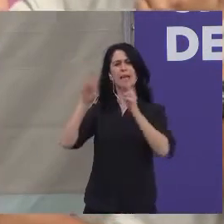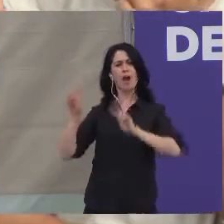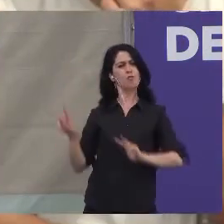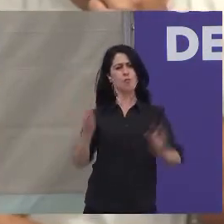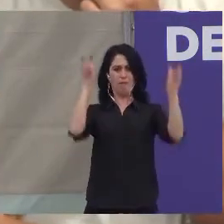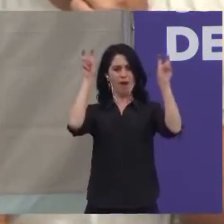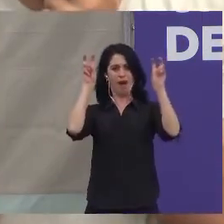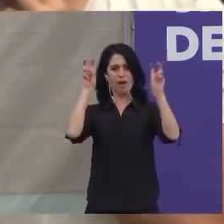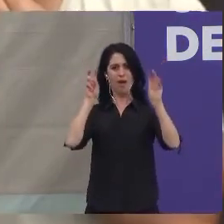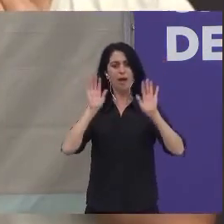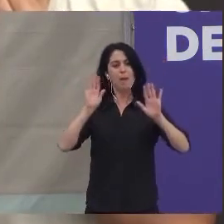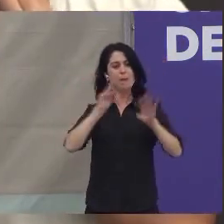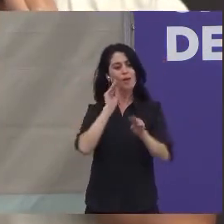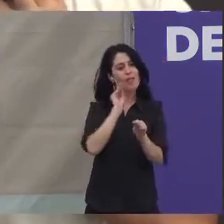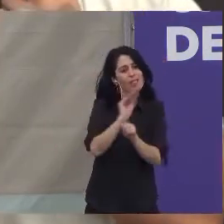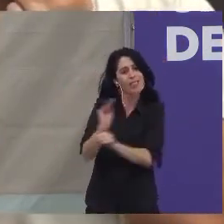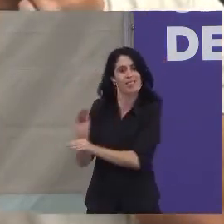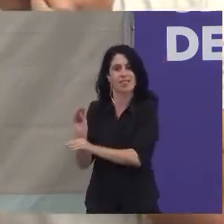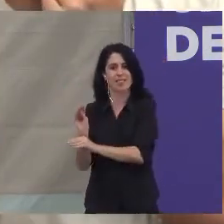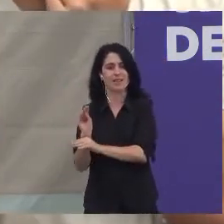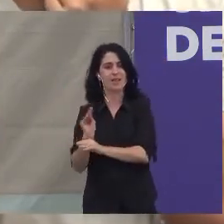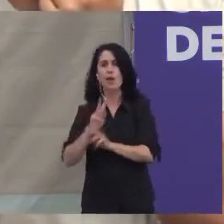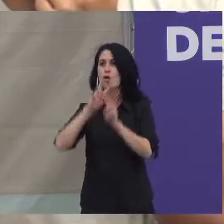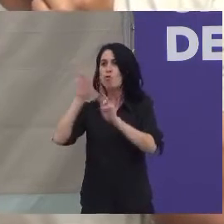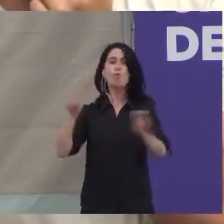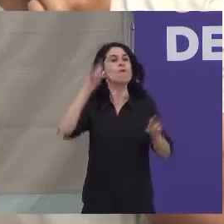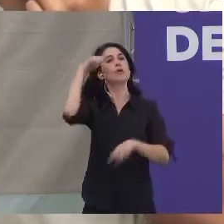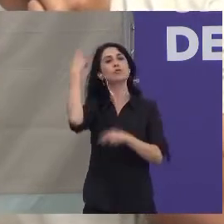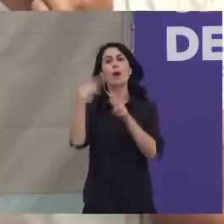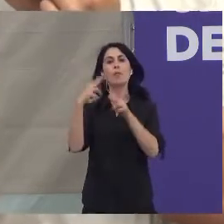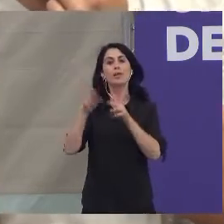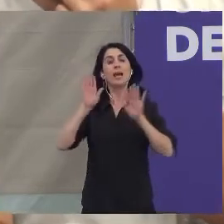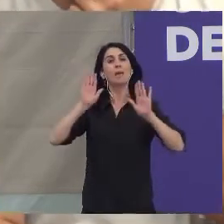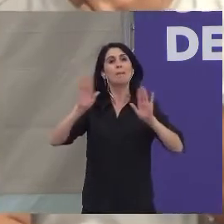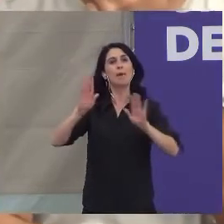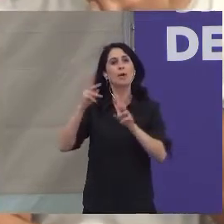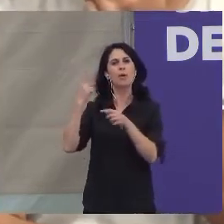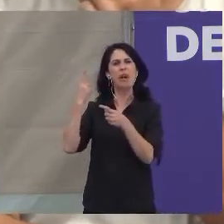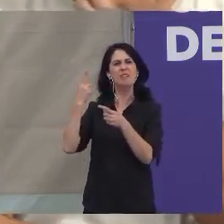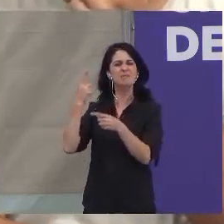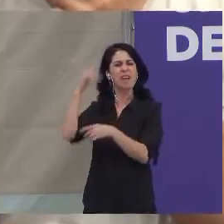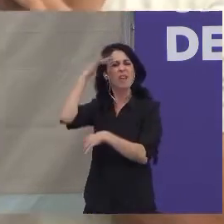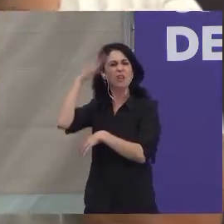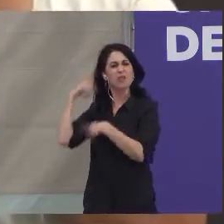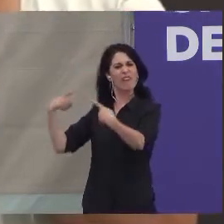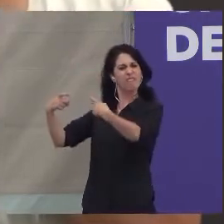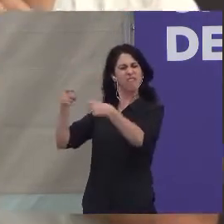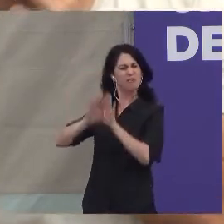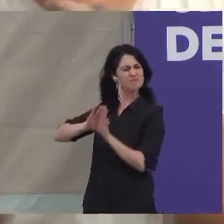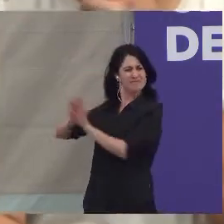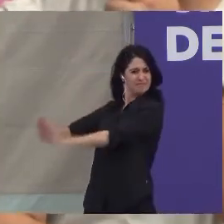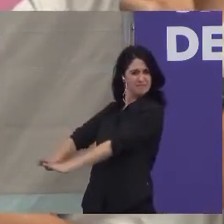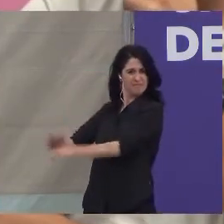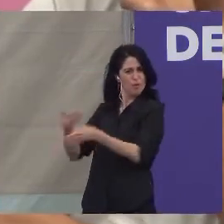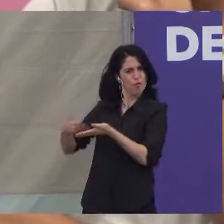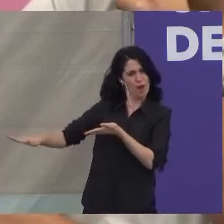les cures, una nova cultura política que se deixe fora la cultura bèl·lica, una